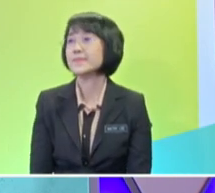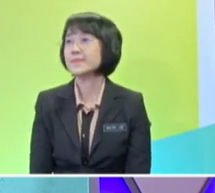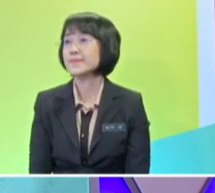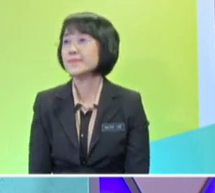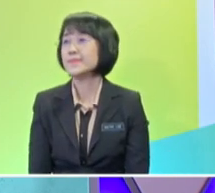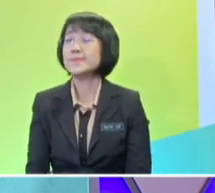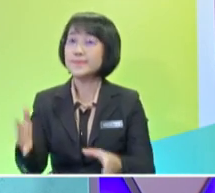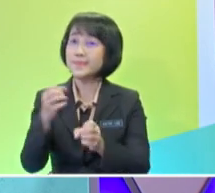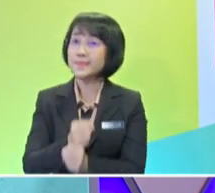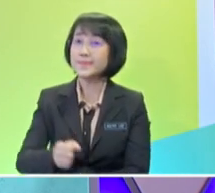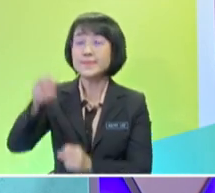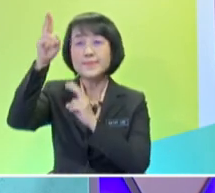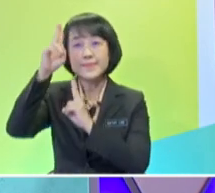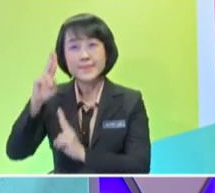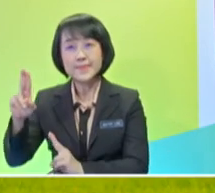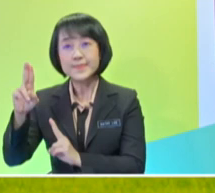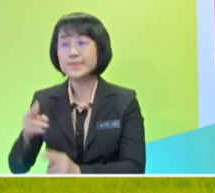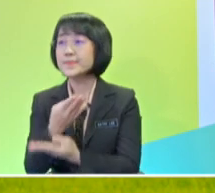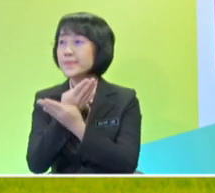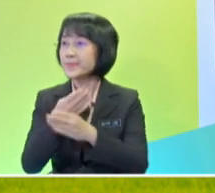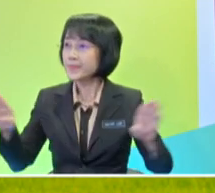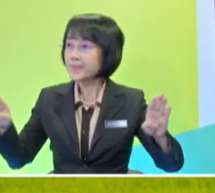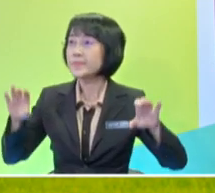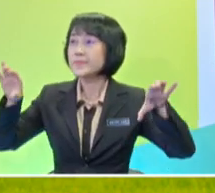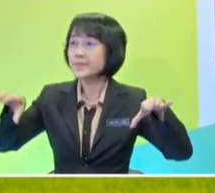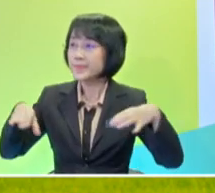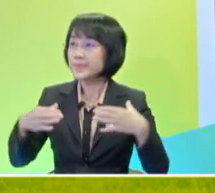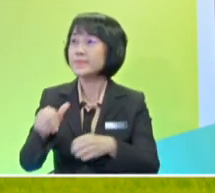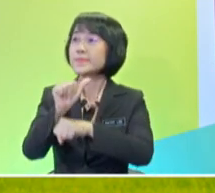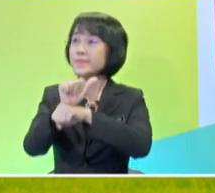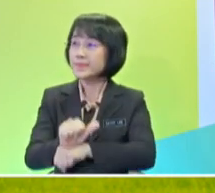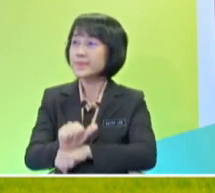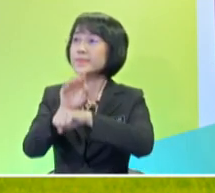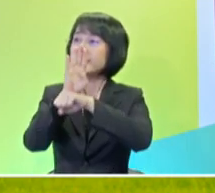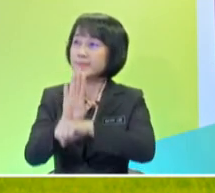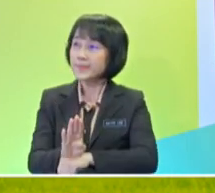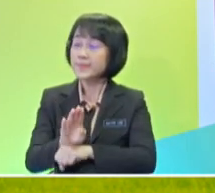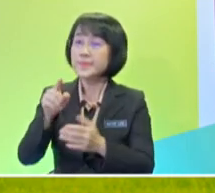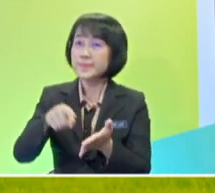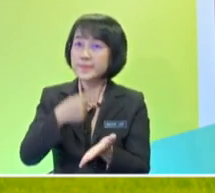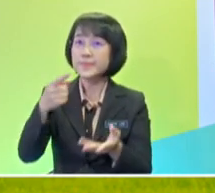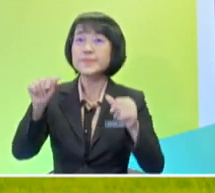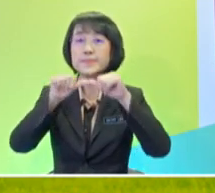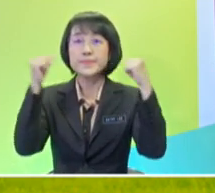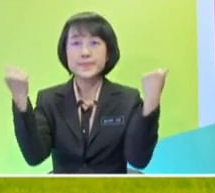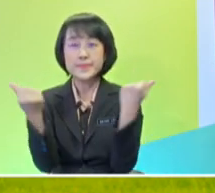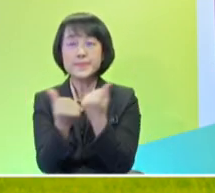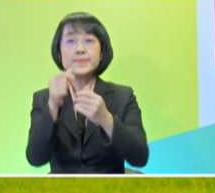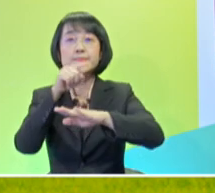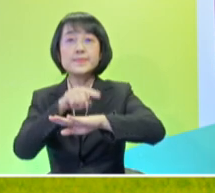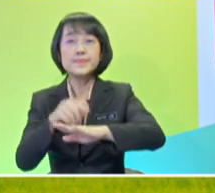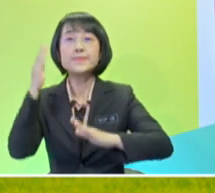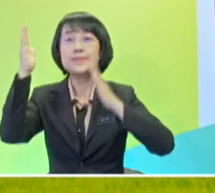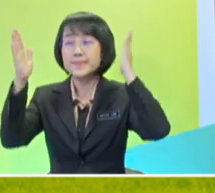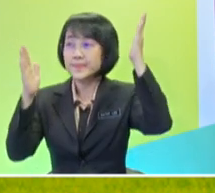menghormati kebebasan mengamalkan adat dan budaya sesuatu kaum di Malaysia dan yang ketiga Nisa